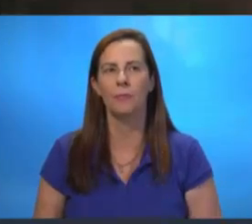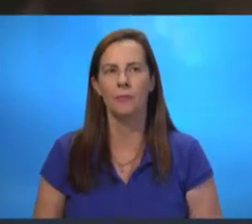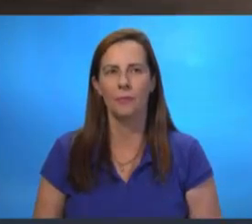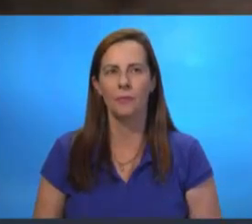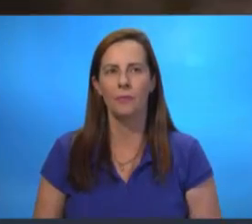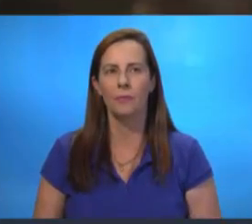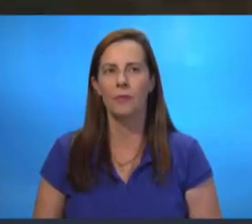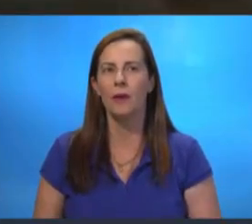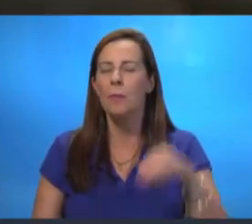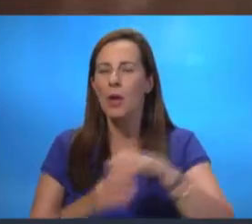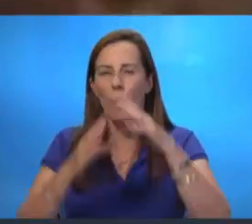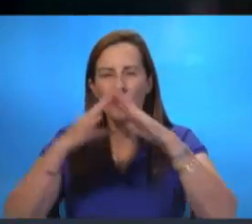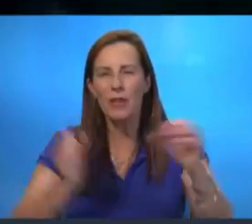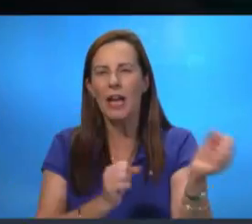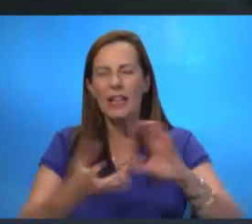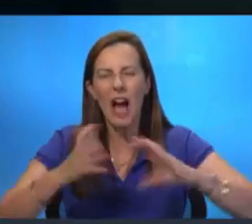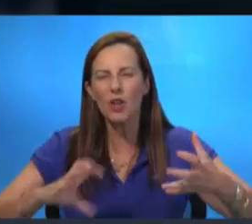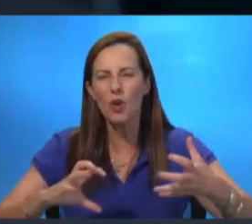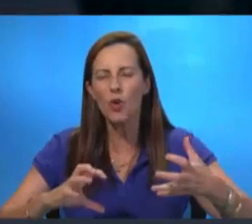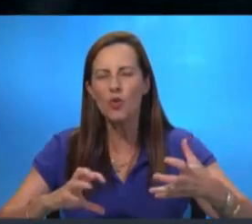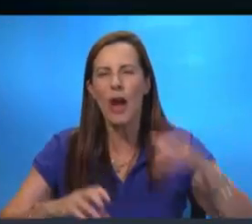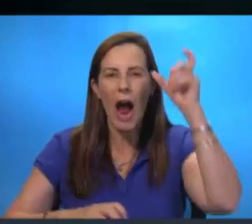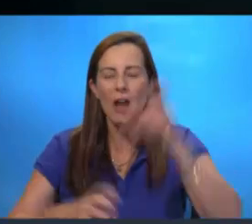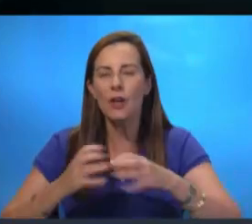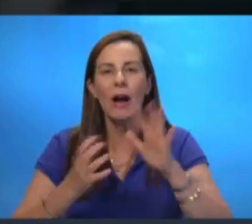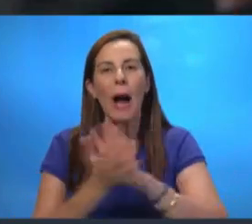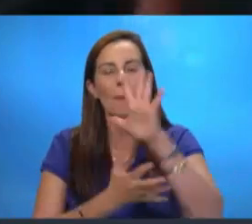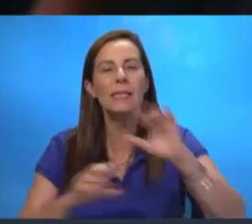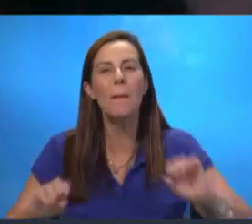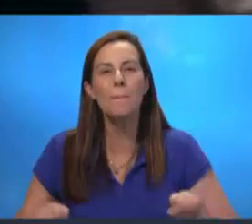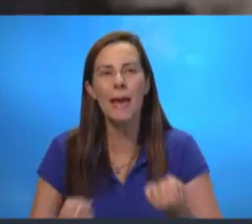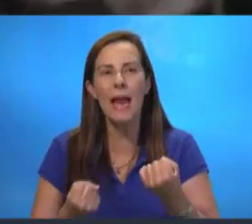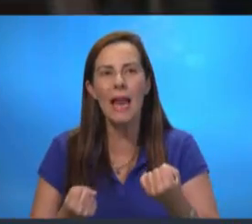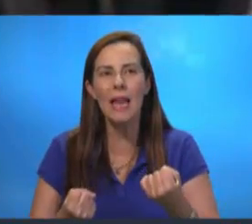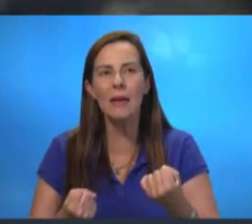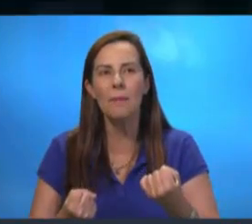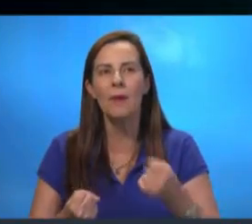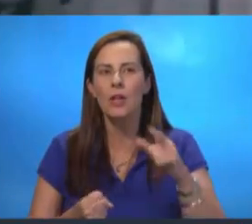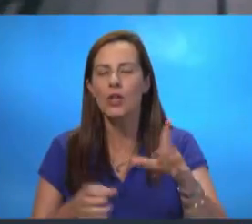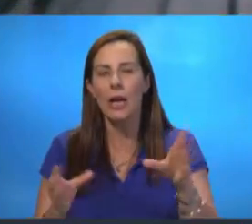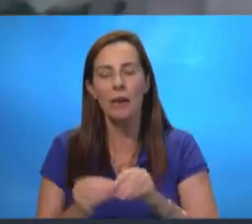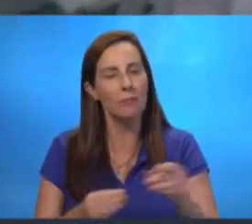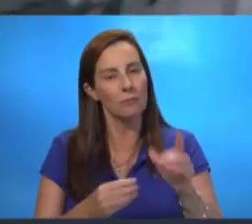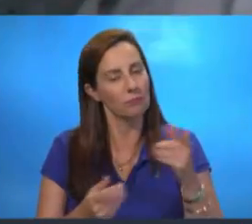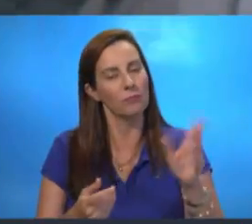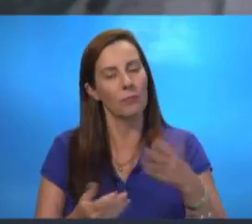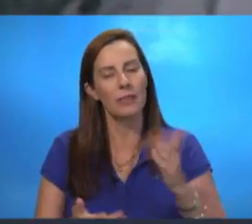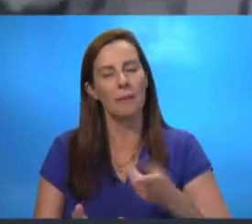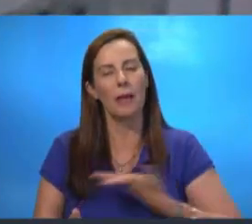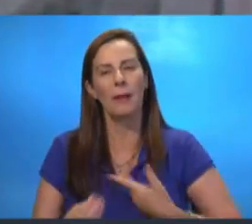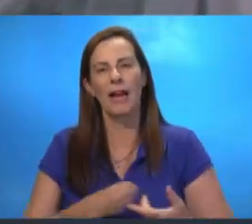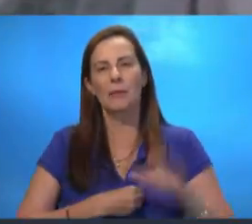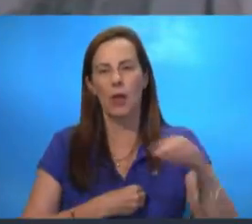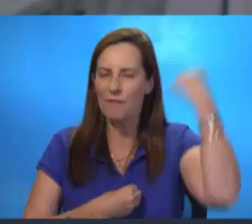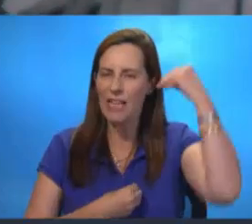לתוך מבנה נטוש מובילים אנשי הכפר כ-15 פעילים, שם הם נתונים לחסדי הפלסטינים.